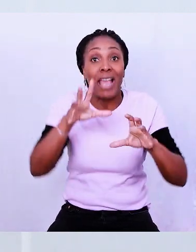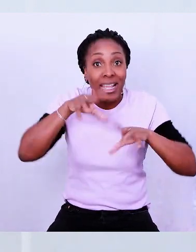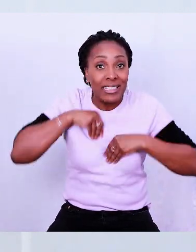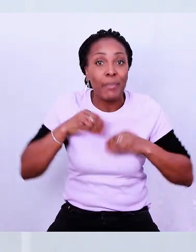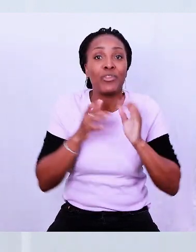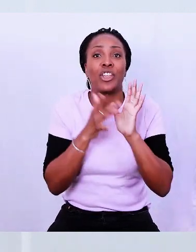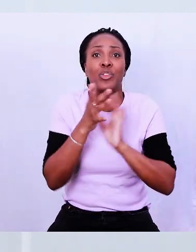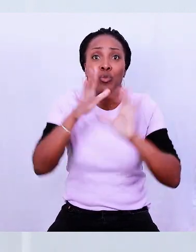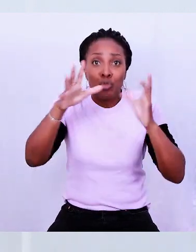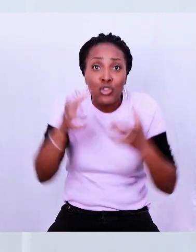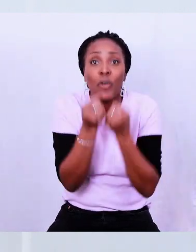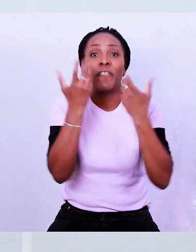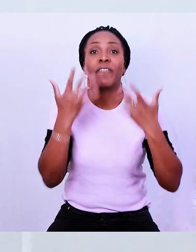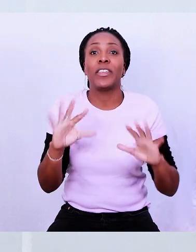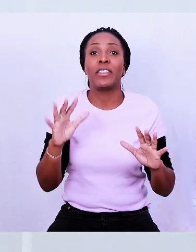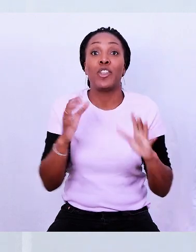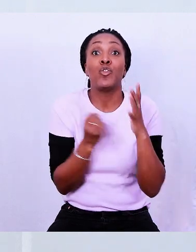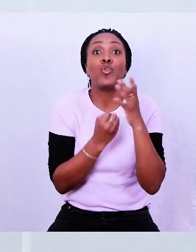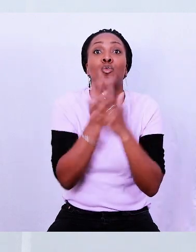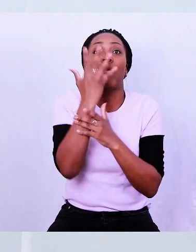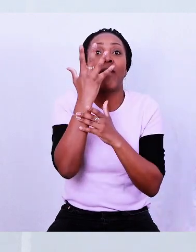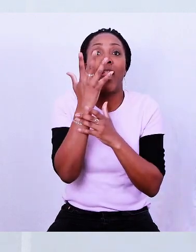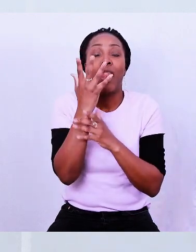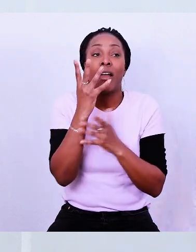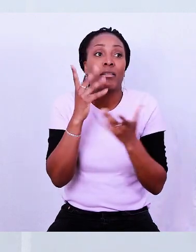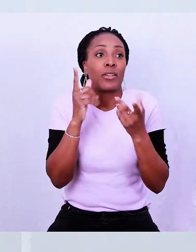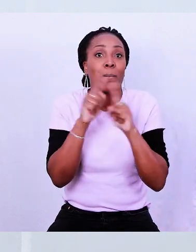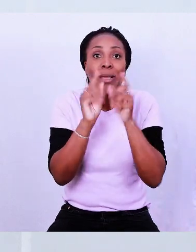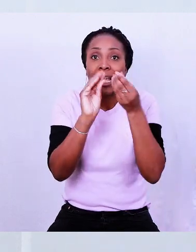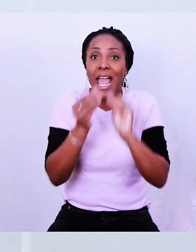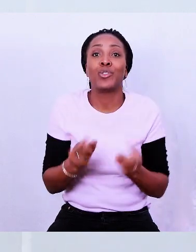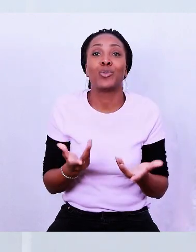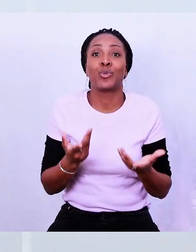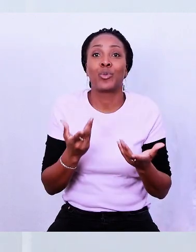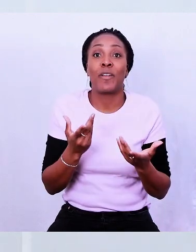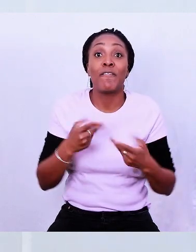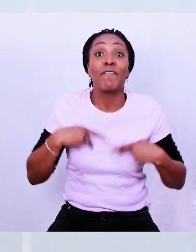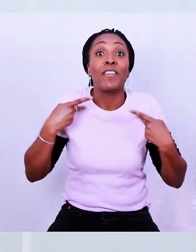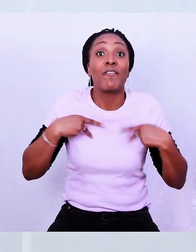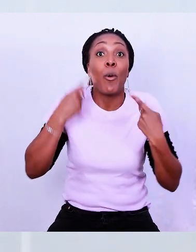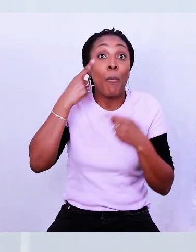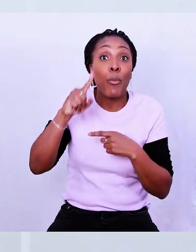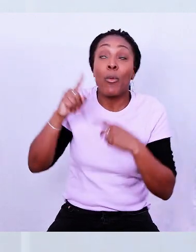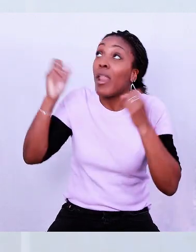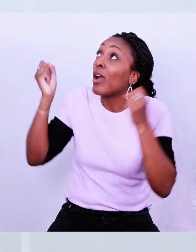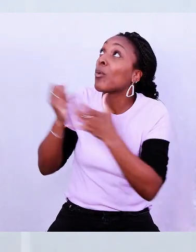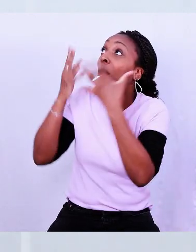qui sont sauvés et qui sont de nouvelles créatures. Et qui vivent pour ma gloire.